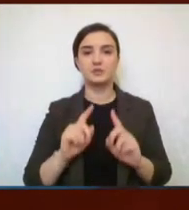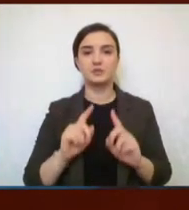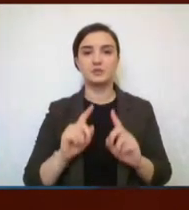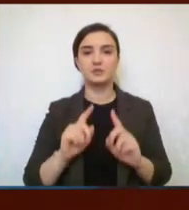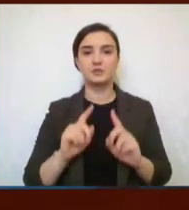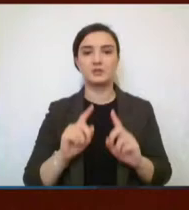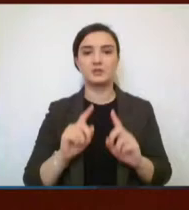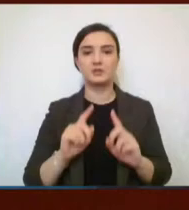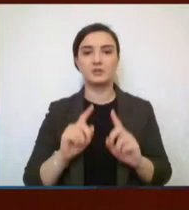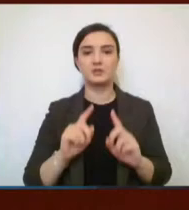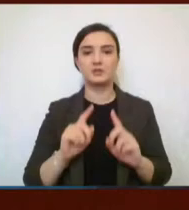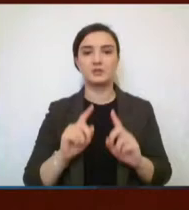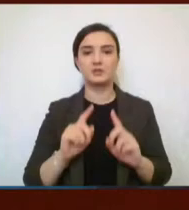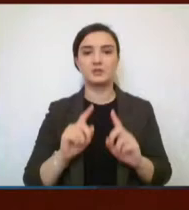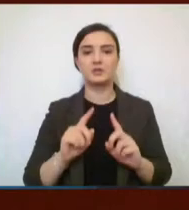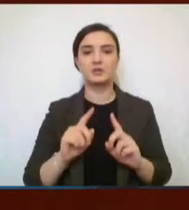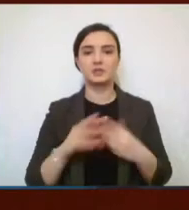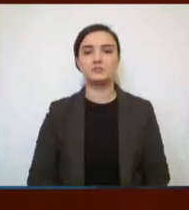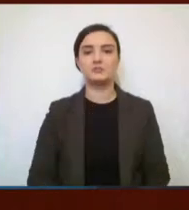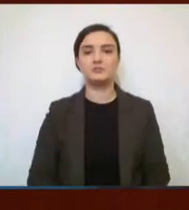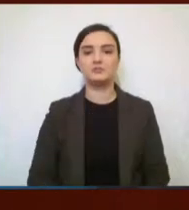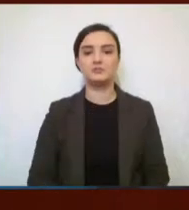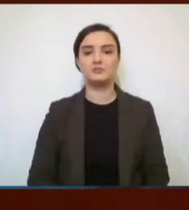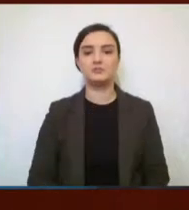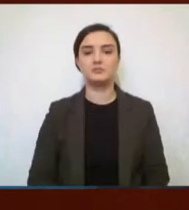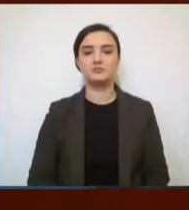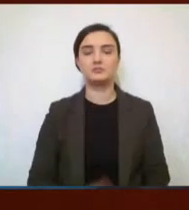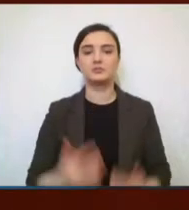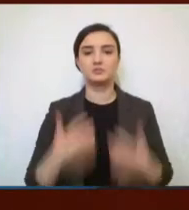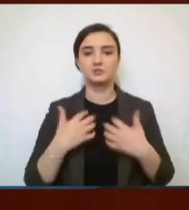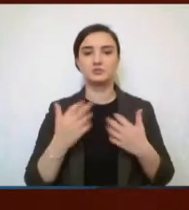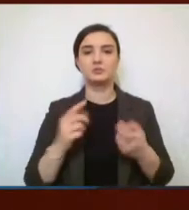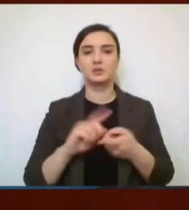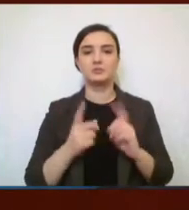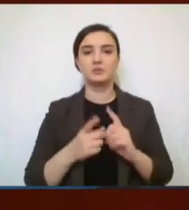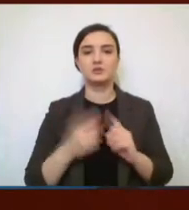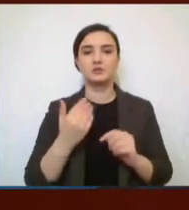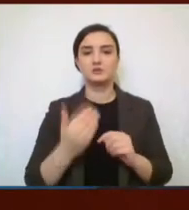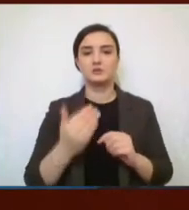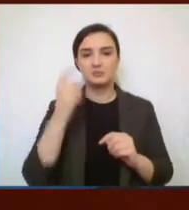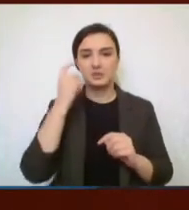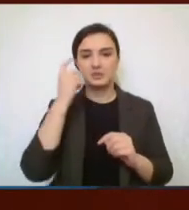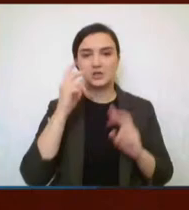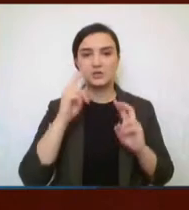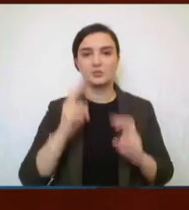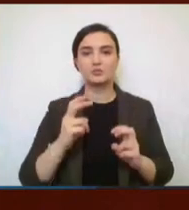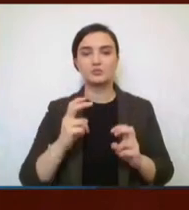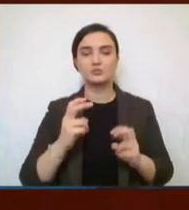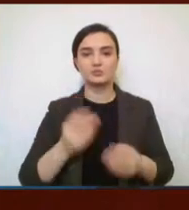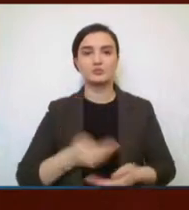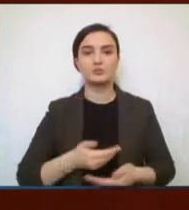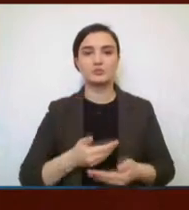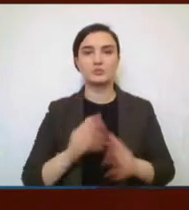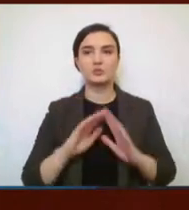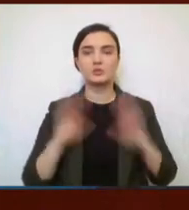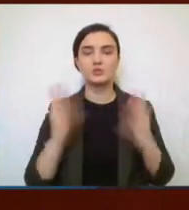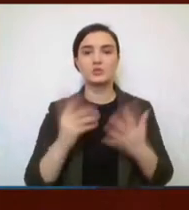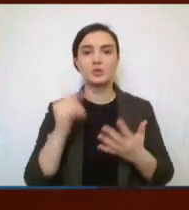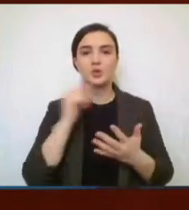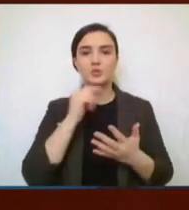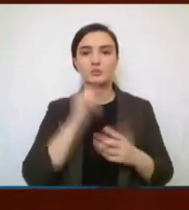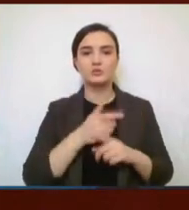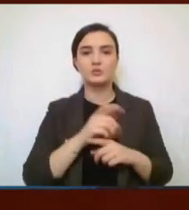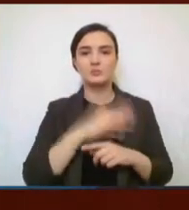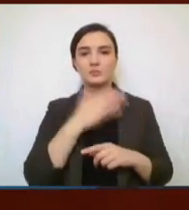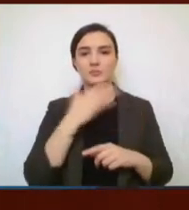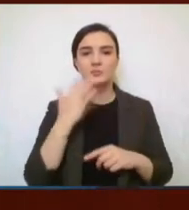ფიზიკურ ჯანმრთელობას, არამედ ჩვენს მენტალურ, ფსიქოემოციურ, სოციალურ, ეკონომიკურ ძალიან ბევრ